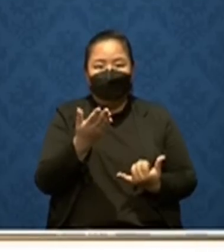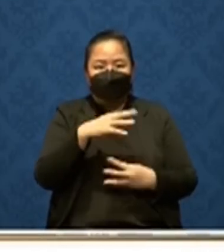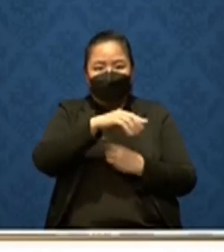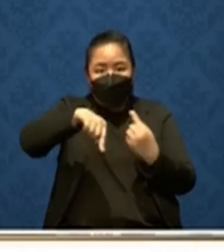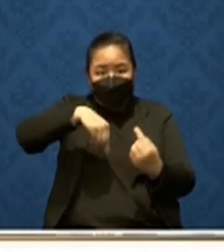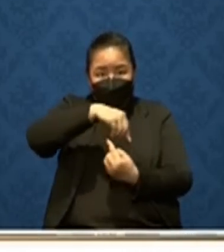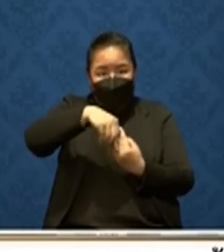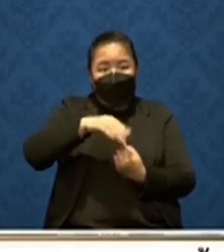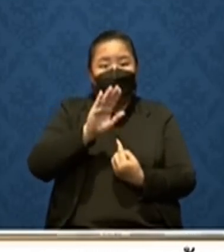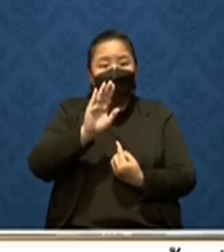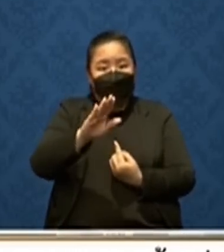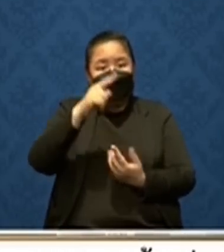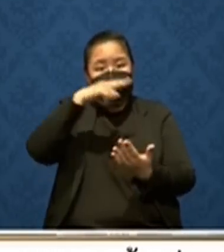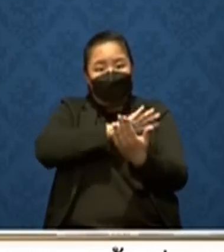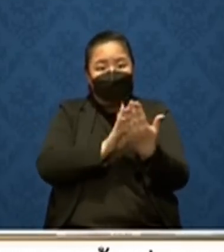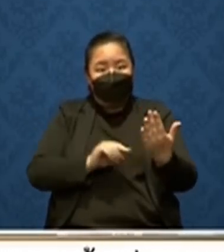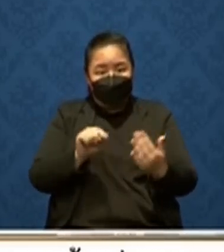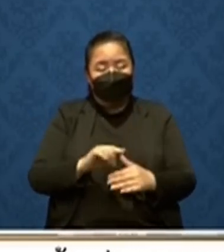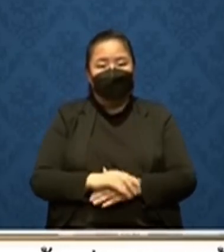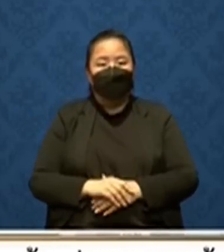ก็กิตติของประเทศเอาเนี่ยจาก